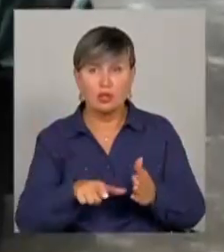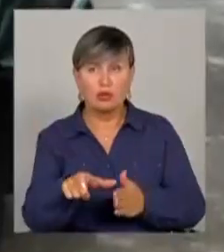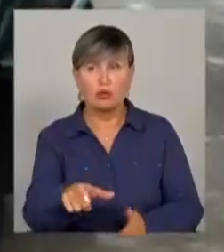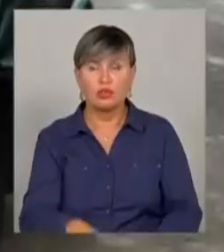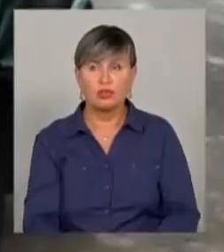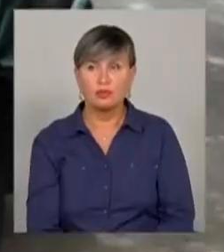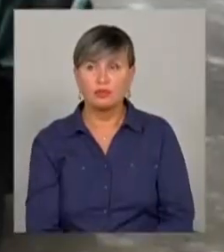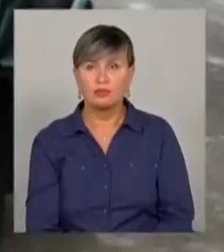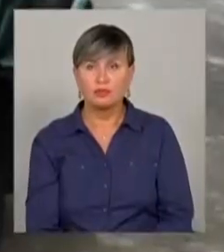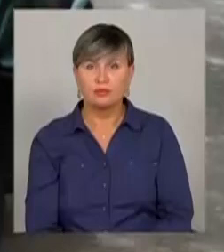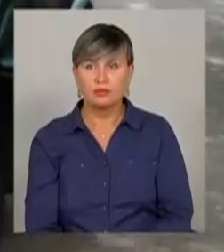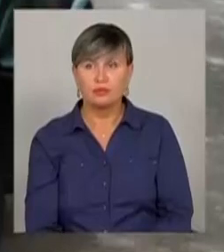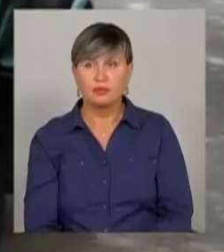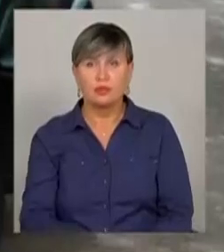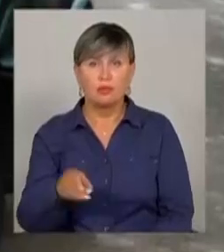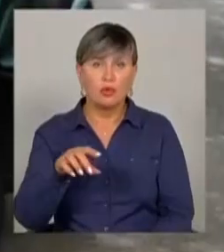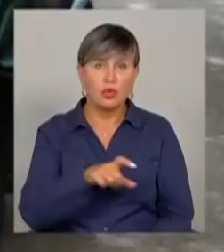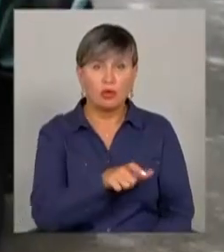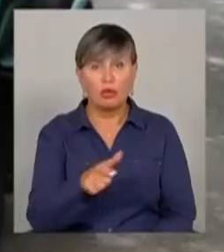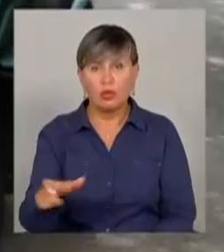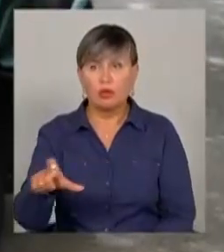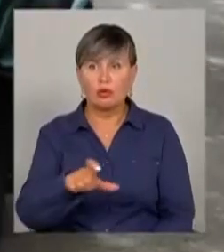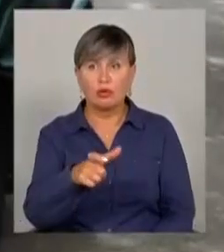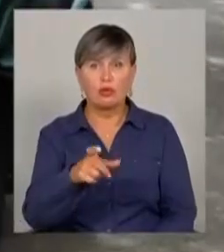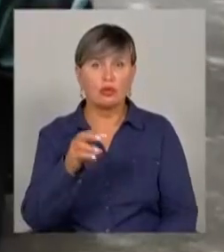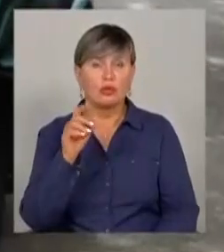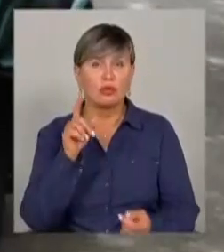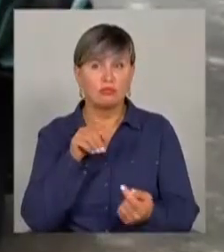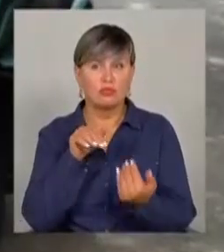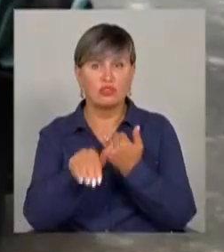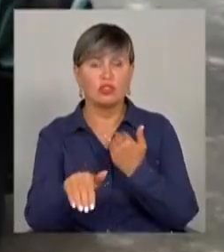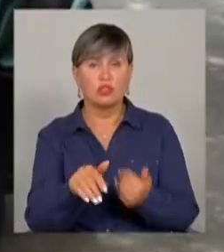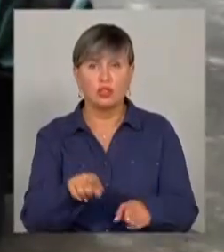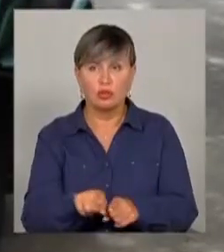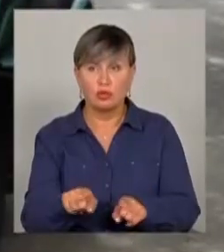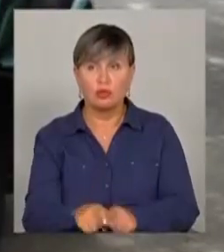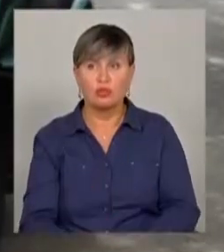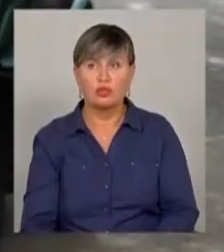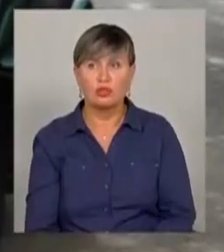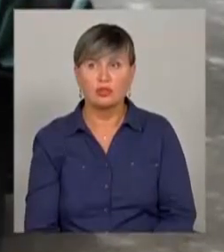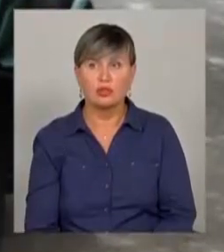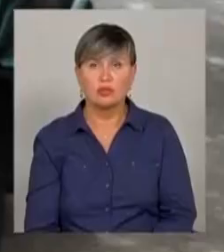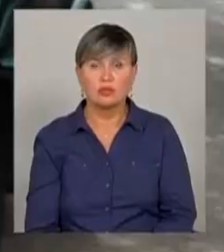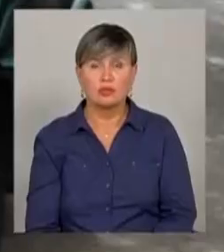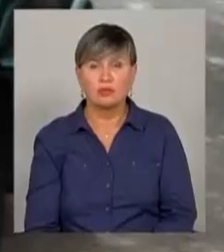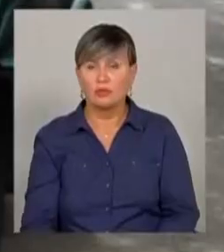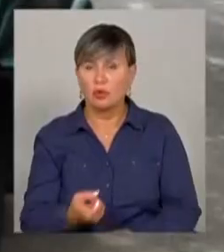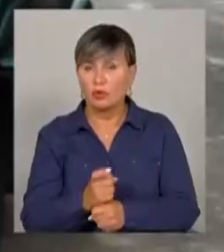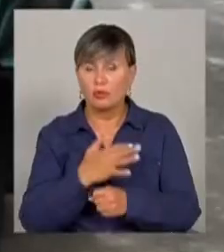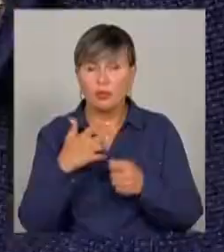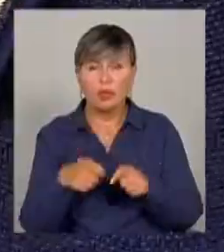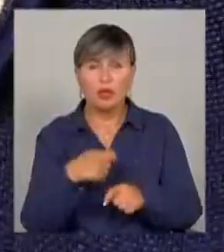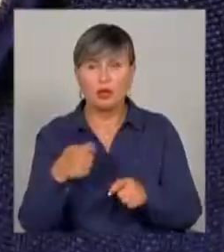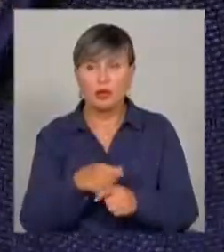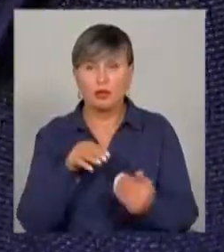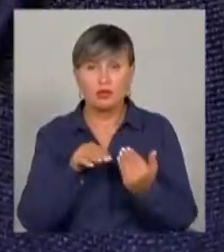каски ездят, по тротуарам ездят, на полосу встречного движения выезжают. Дорожные транспортные происшествия